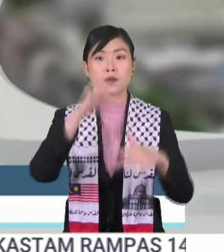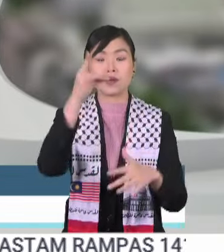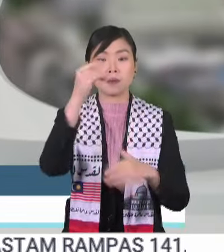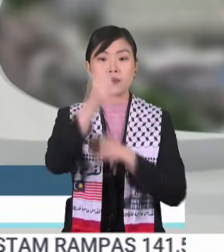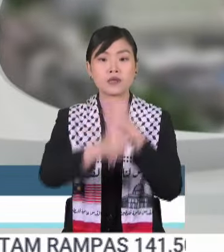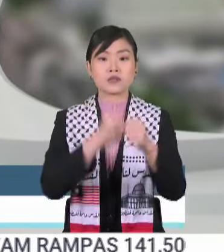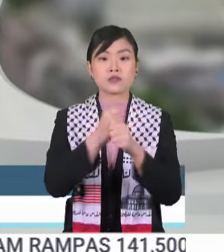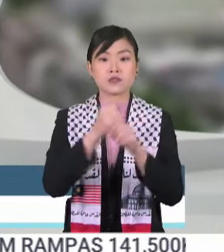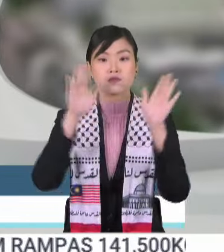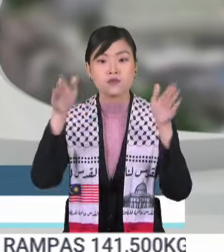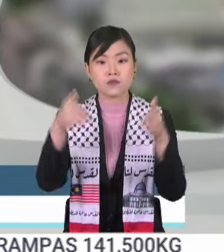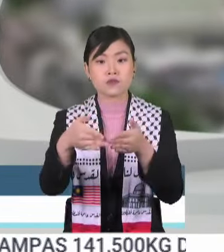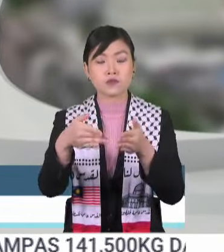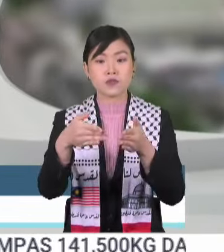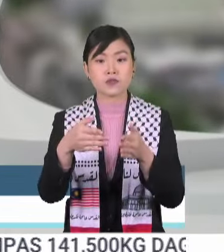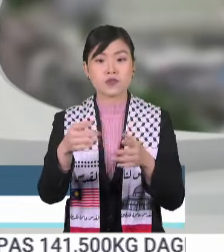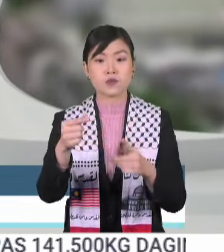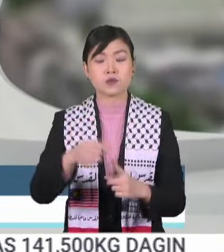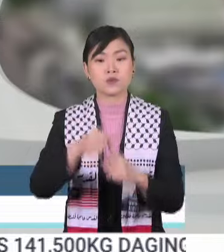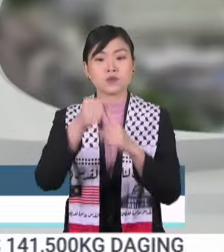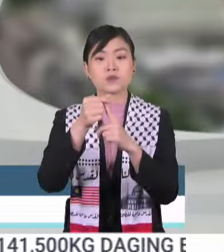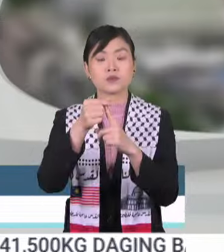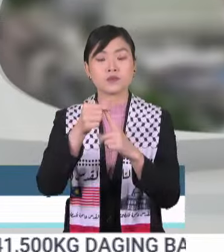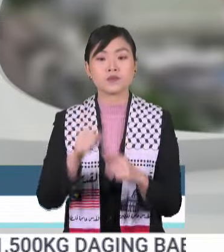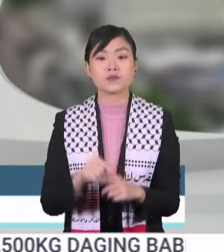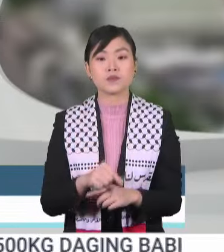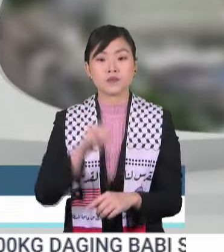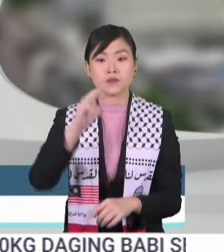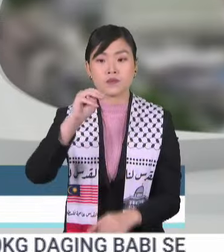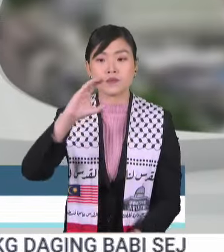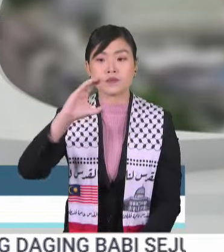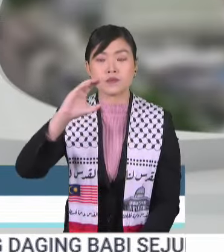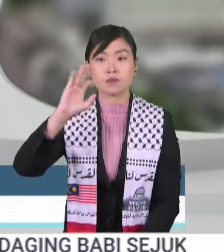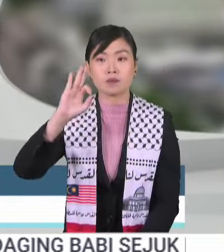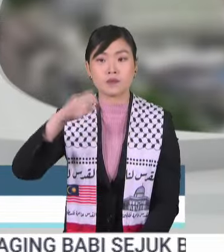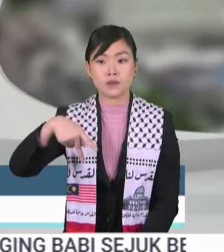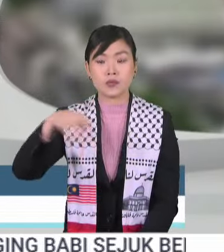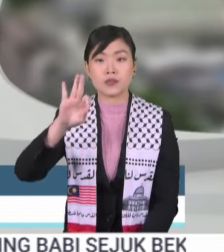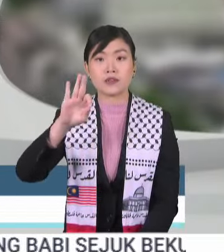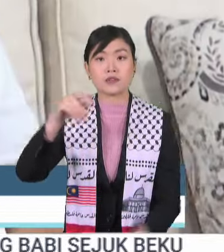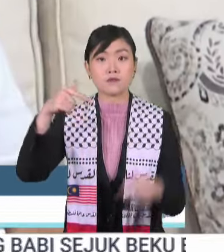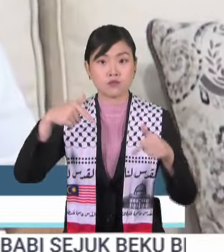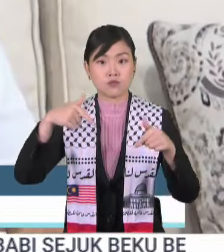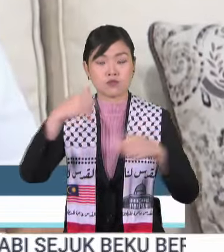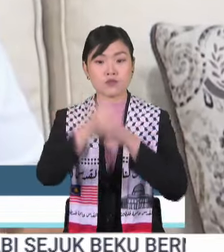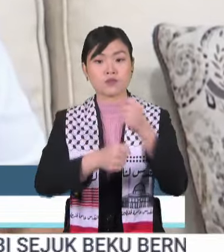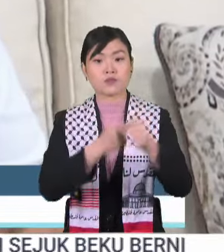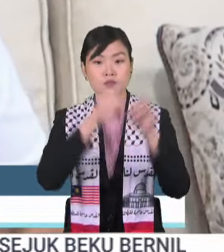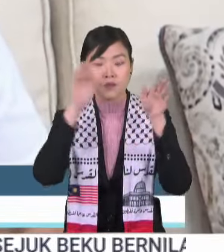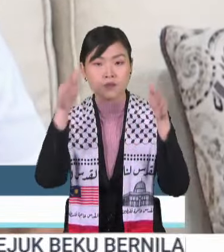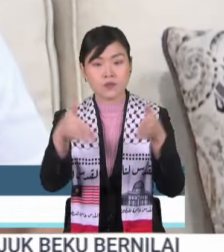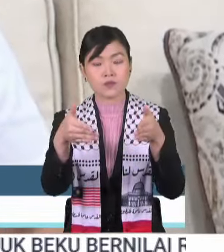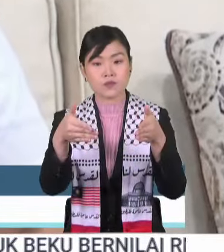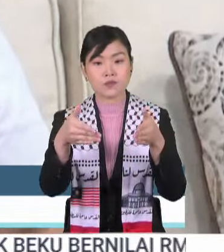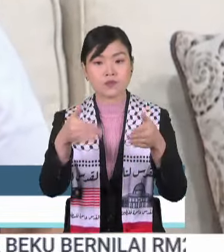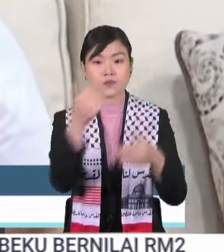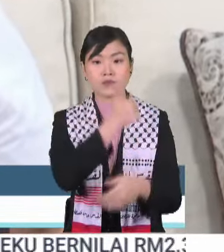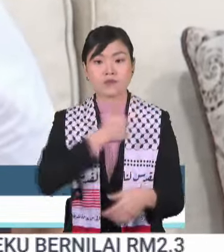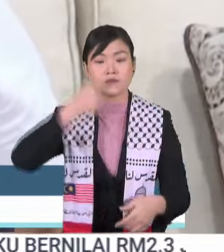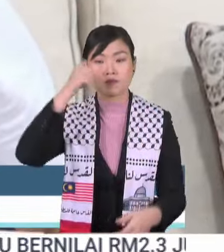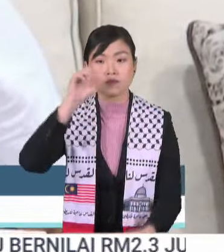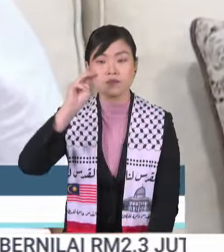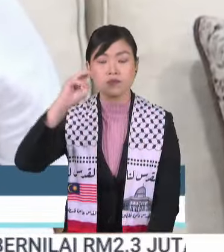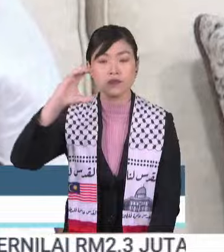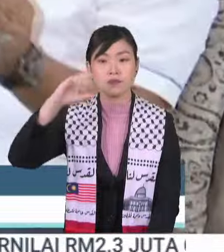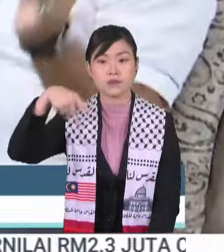Fokus utama Yayasan pencegahan jenayah Malaysia mcpf Kedah tahun ini pengerusi mcpf